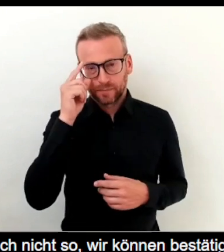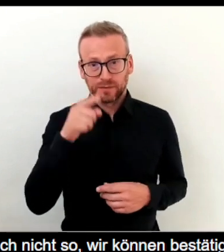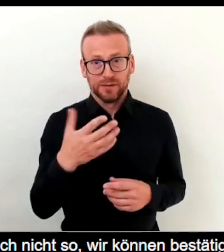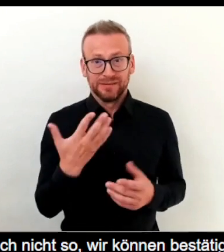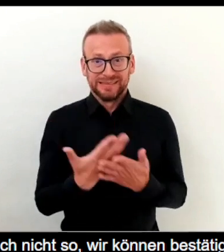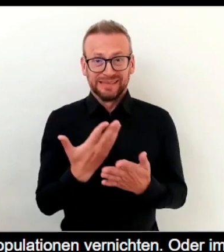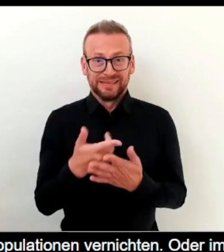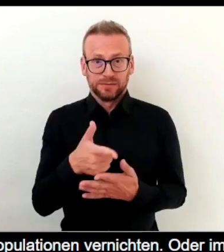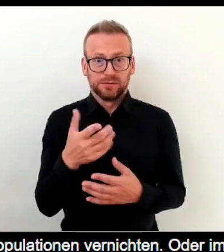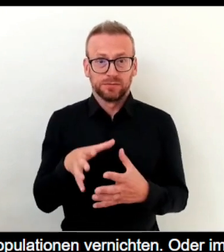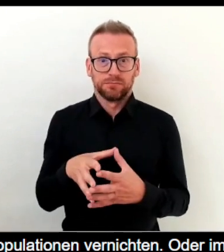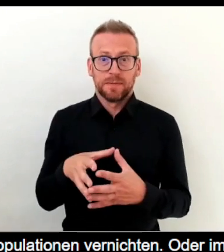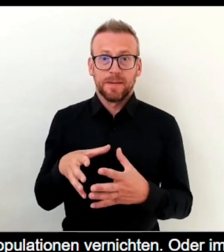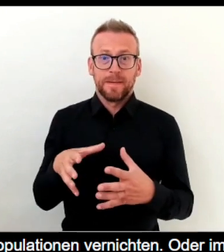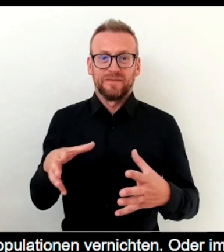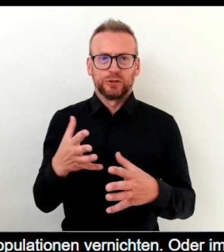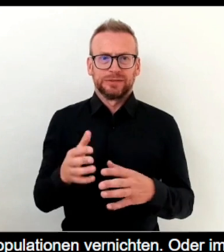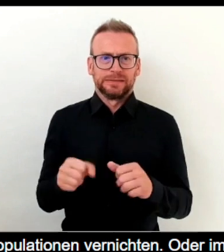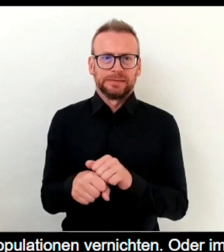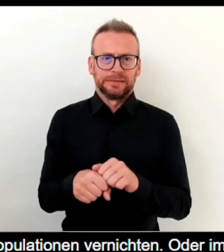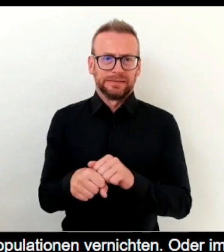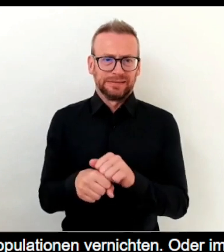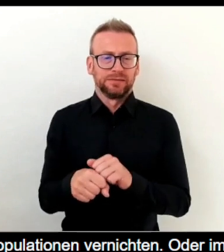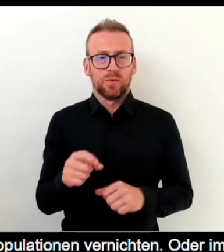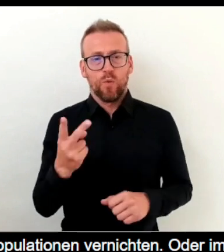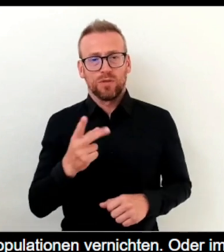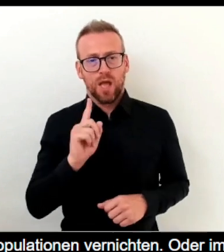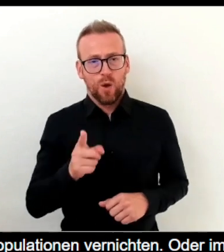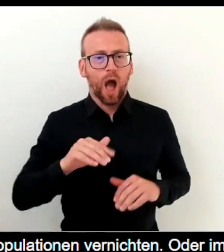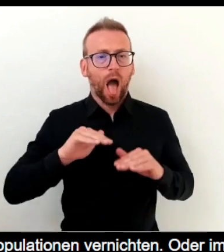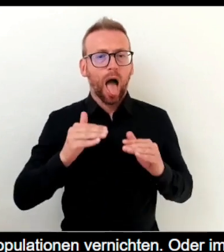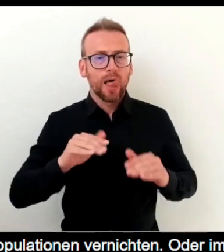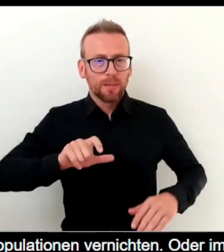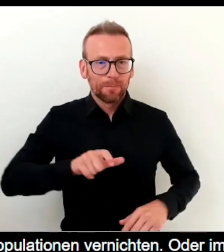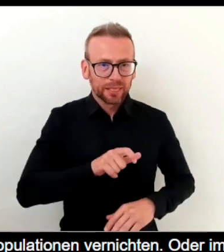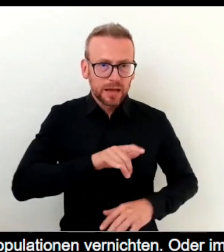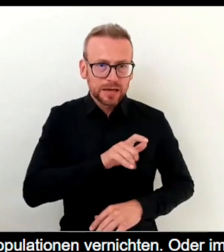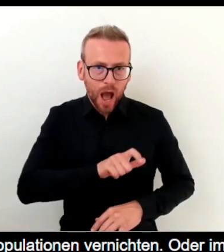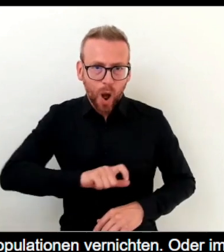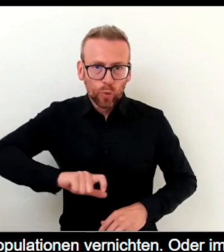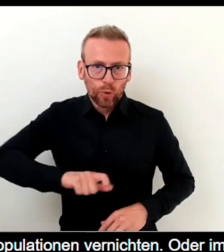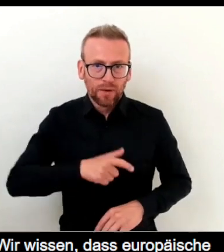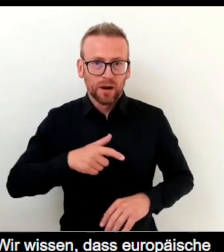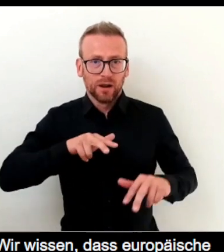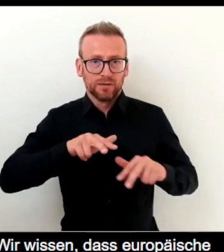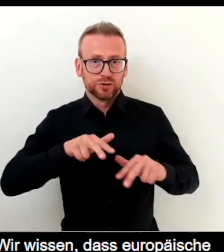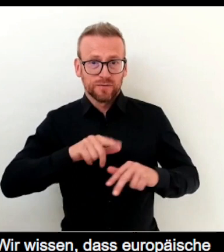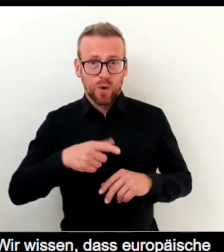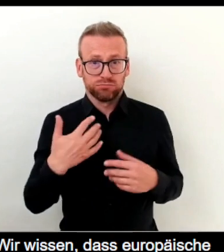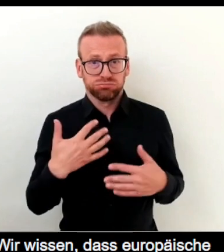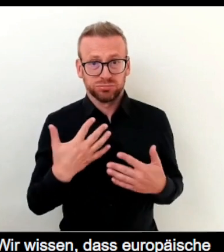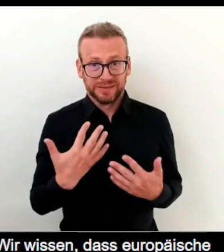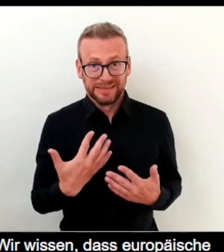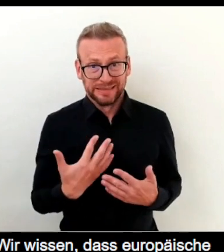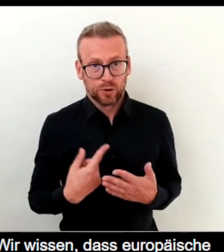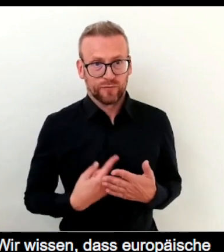Aufführung zur Diskussion, sondern auch die Sanierung des Festspielhauses. Wir Bayern committen uns da sehr eindeutig dazu, dass wir die Hälfte davon